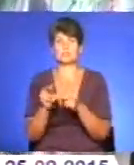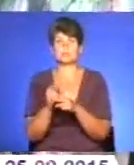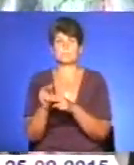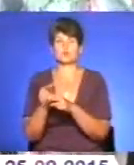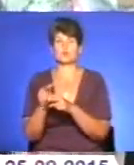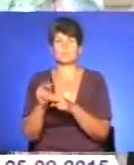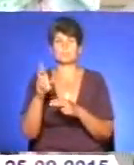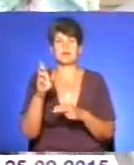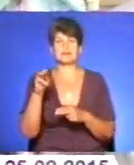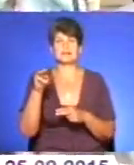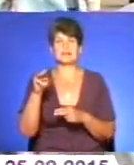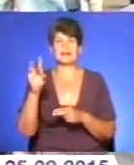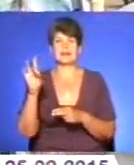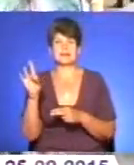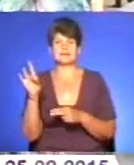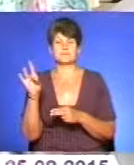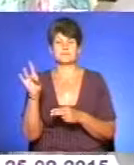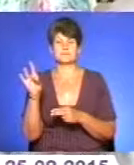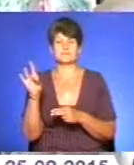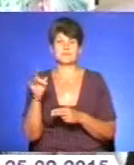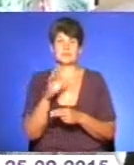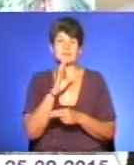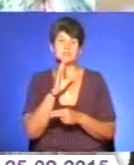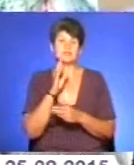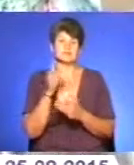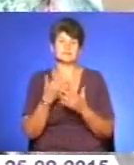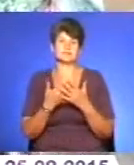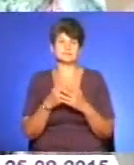на БТРи. Це так складно, мабуть, для жінки, але